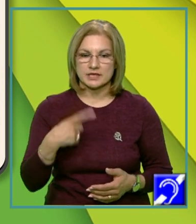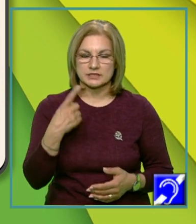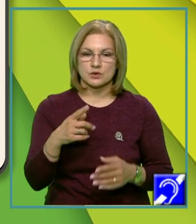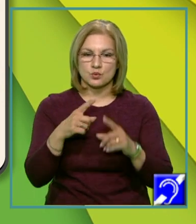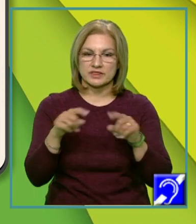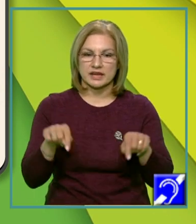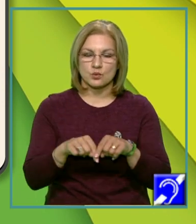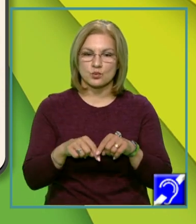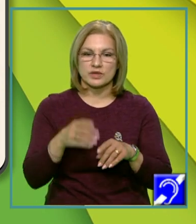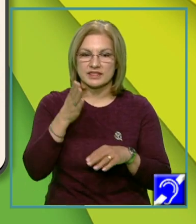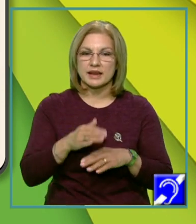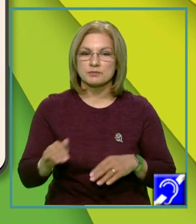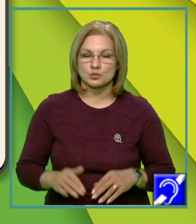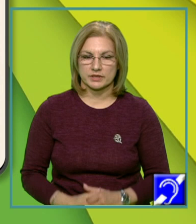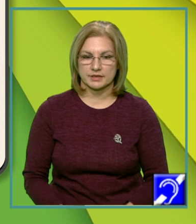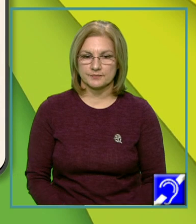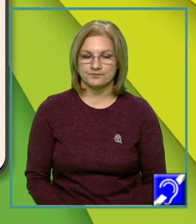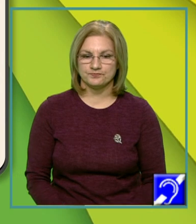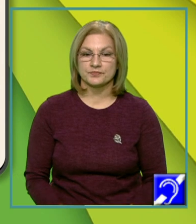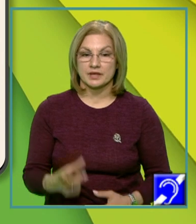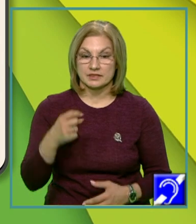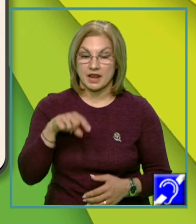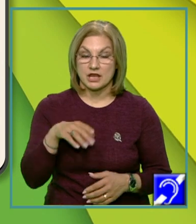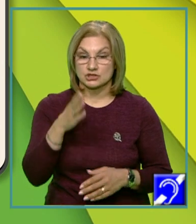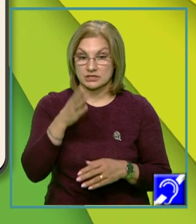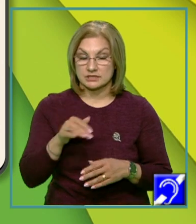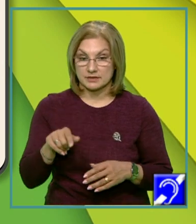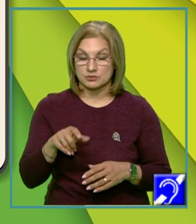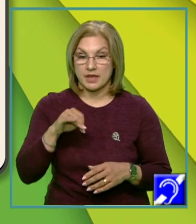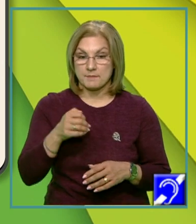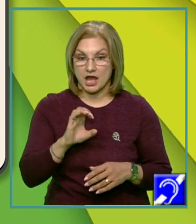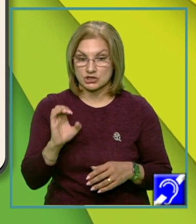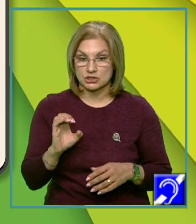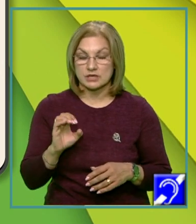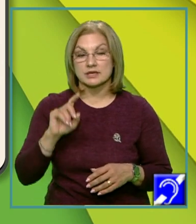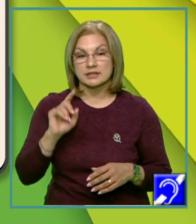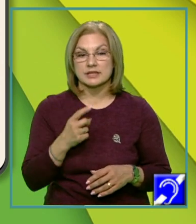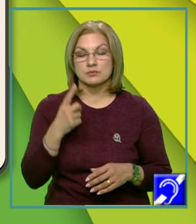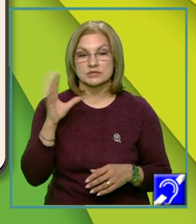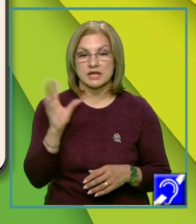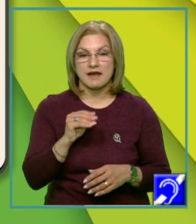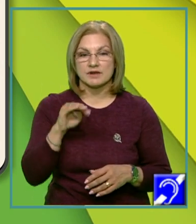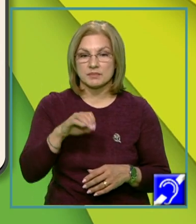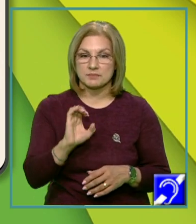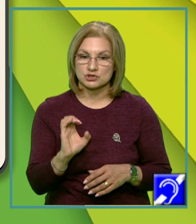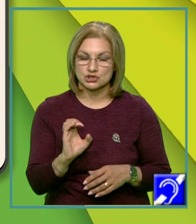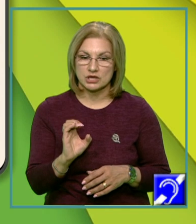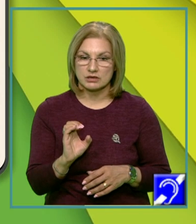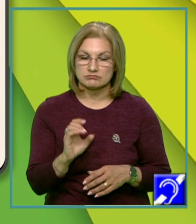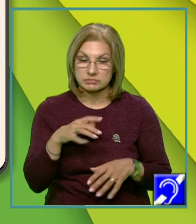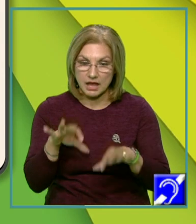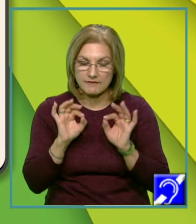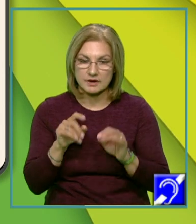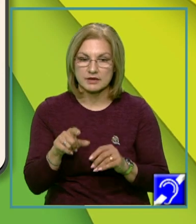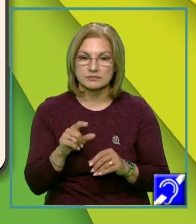triunghi dreptunghic din acest triunghi dreptunghic ma ce trebuie să îl aflăm pe Mc care se opune